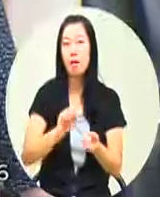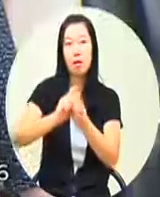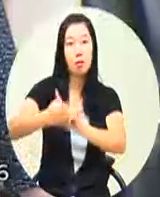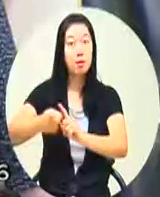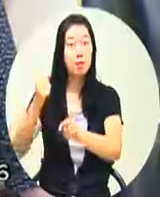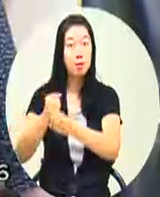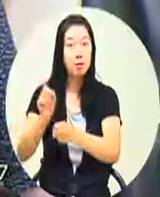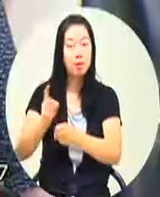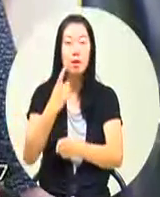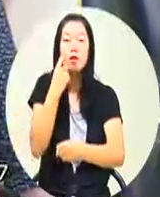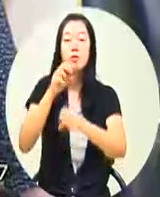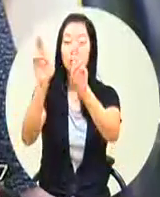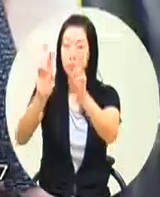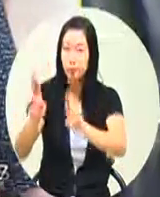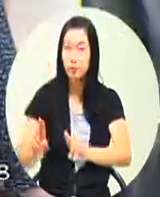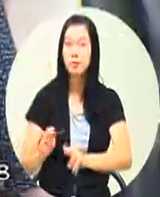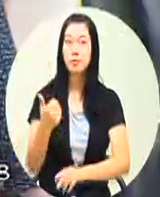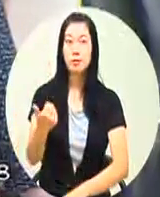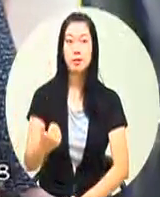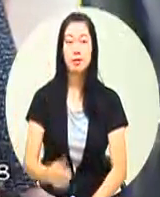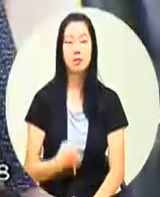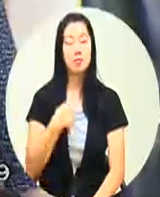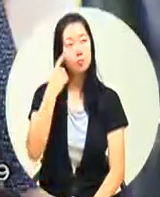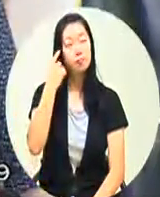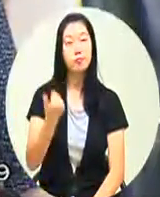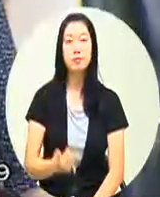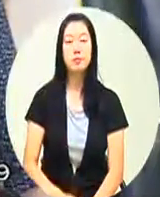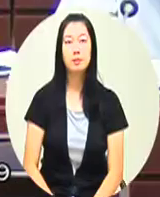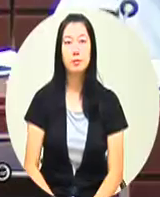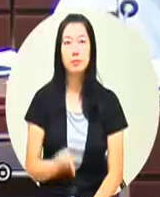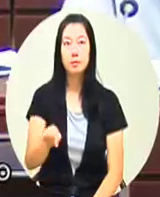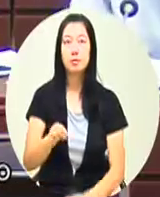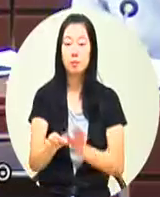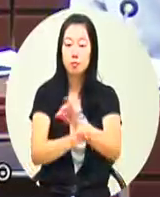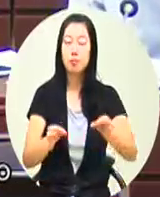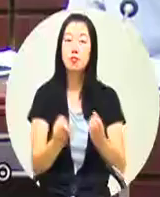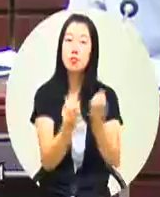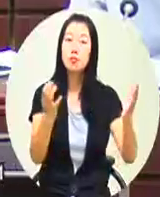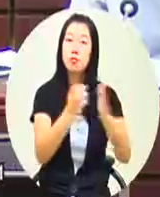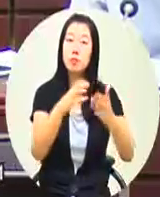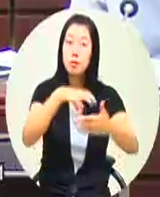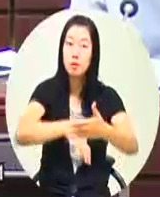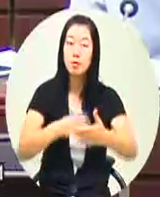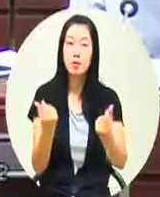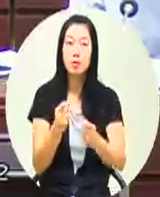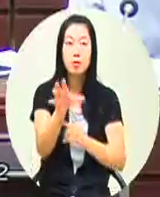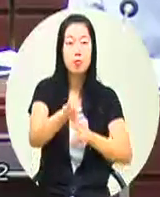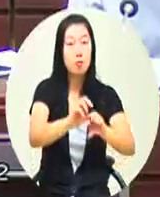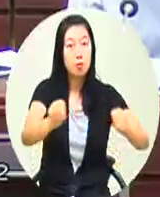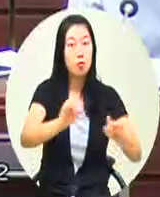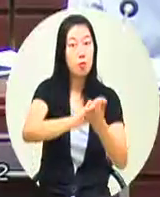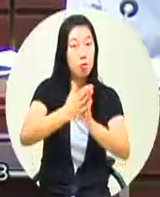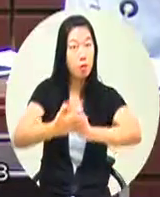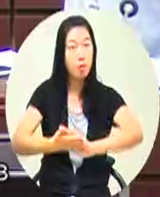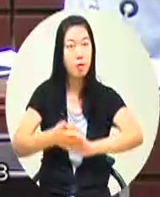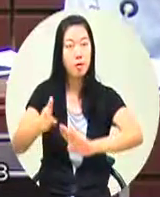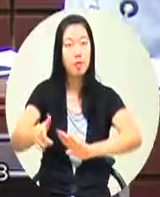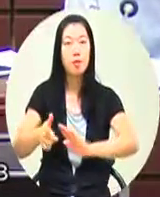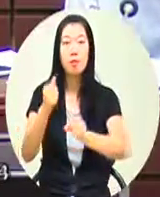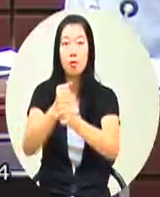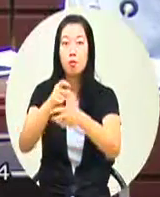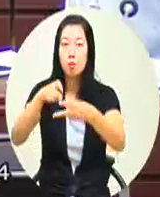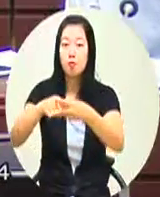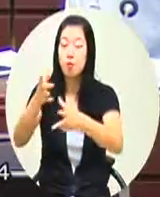以做一些绿电的东西。这是我的想法。 其实像经发局里面现在在有一些，比如农地变成一个，工业用地